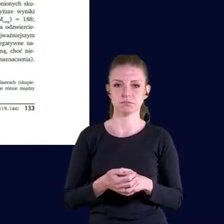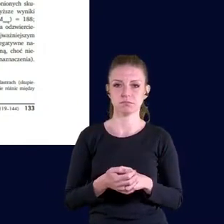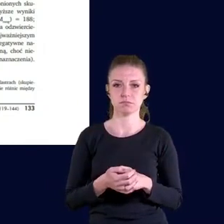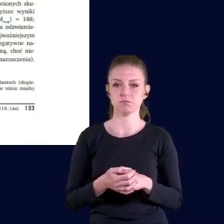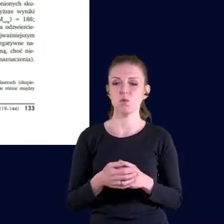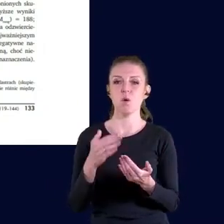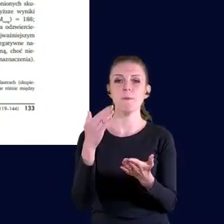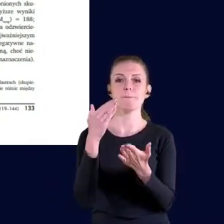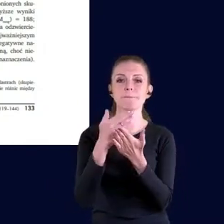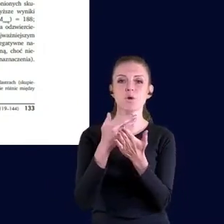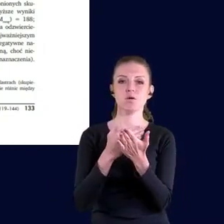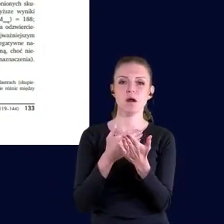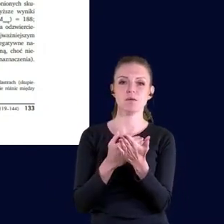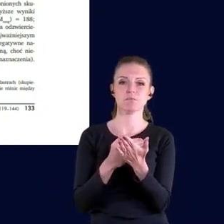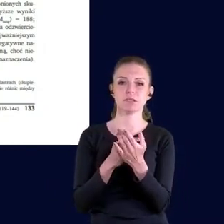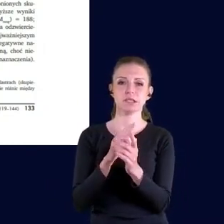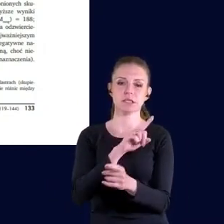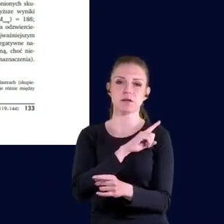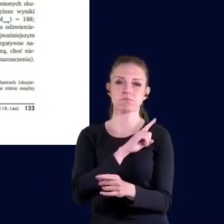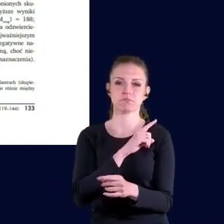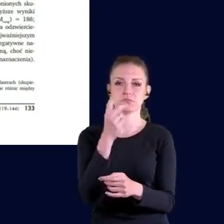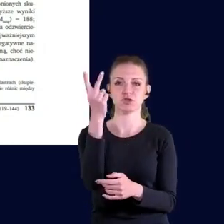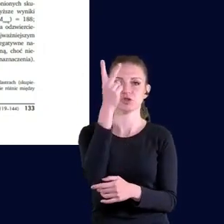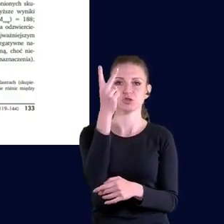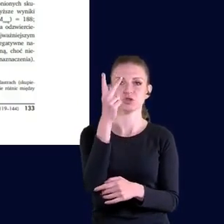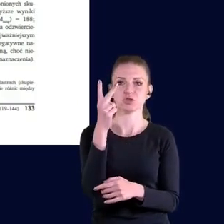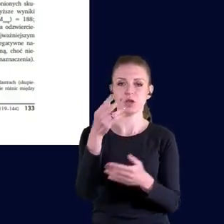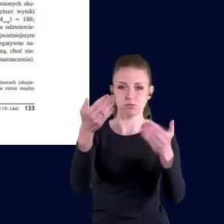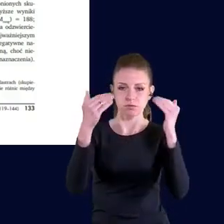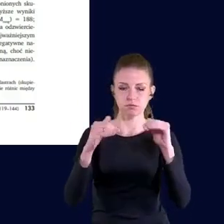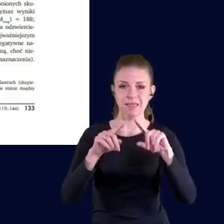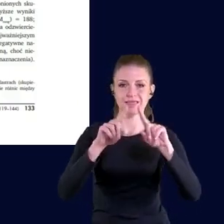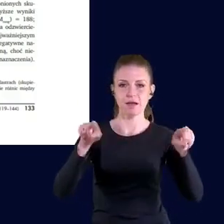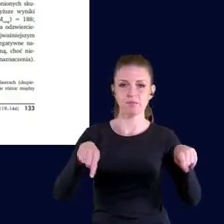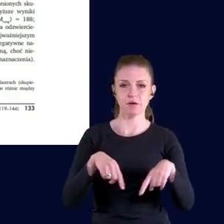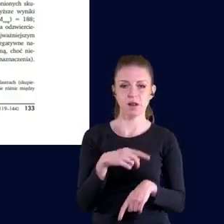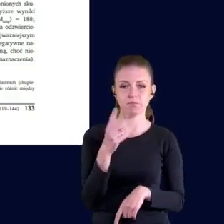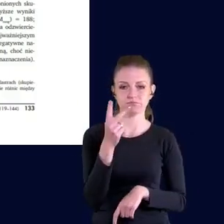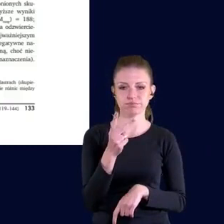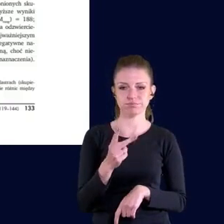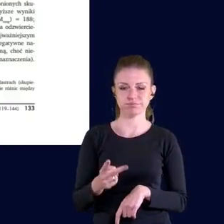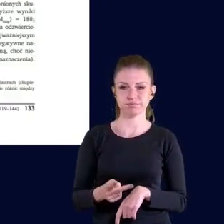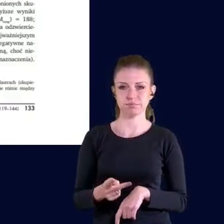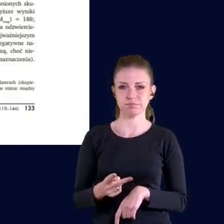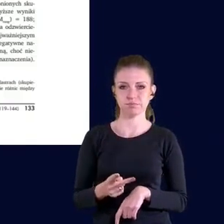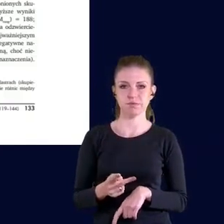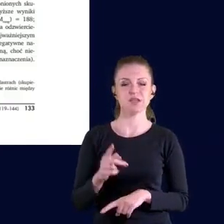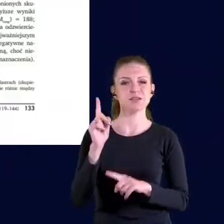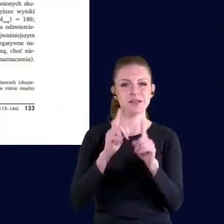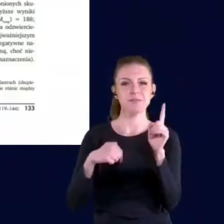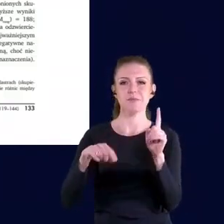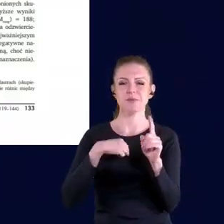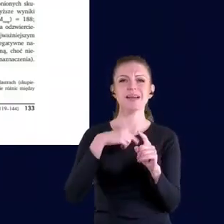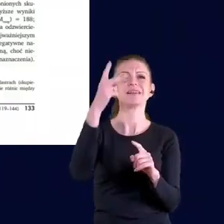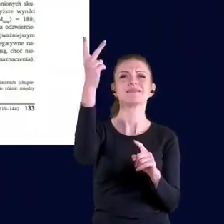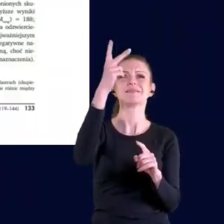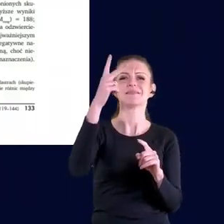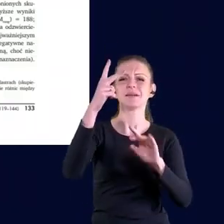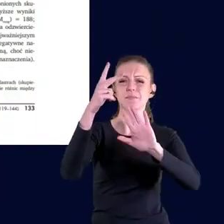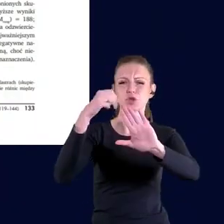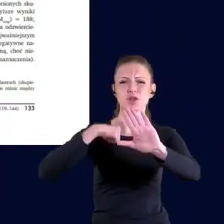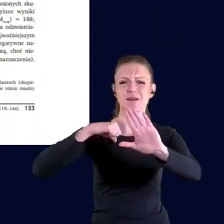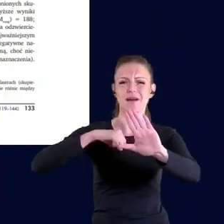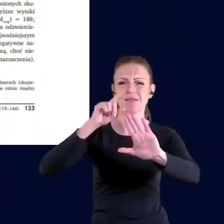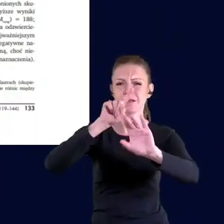przeczytałby jej tekst po czym jeśli tamtym tekście znalazłaby się tabela To musiałaby ta osoba